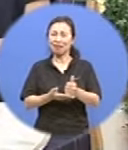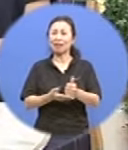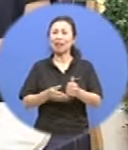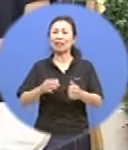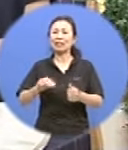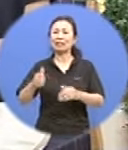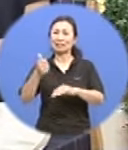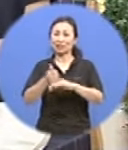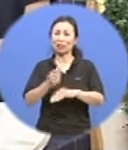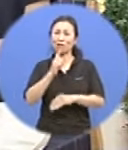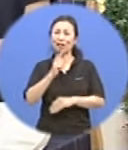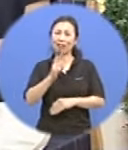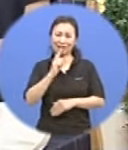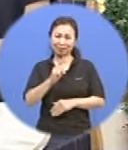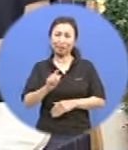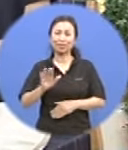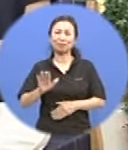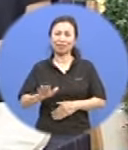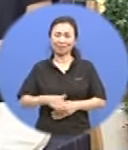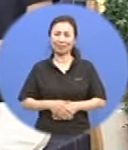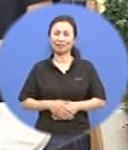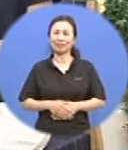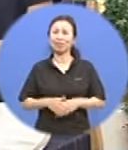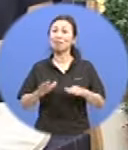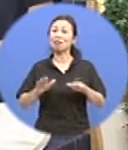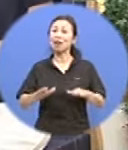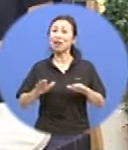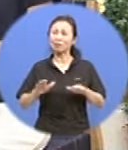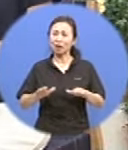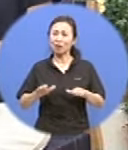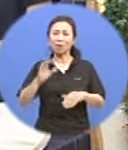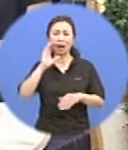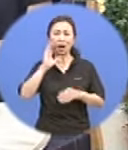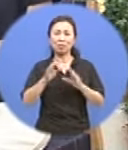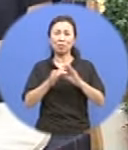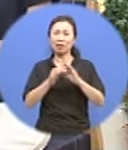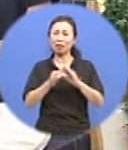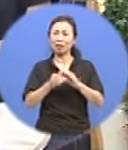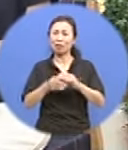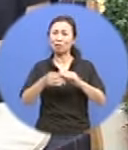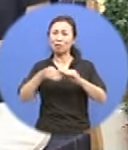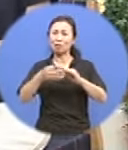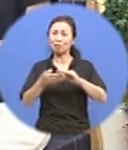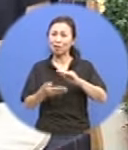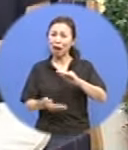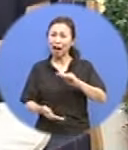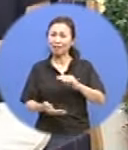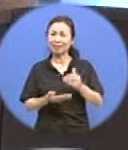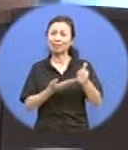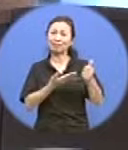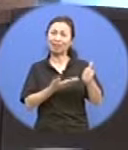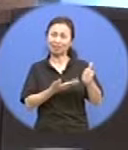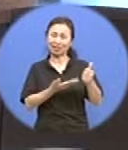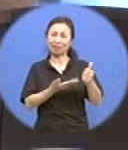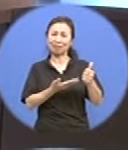と語るです。今回は和歌山にもゆかりの深いこちらの方です。